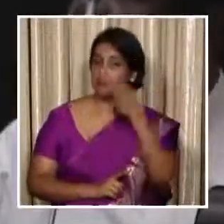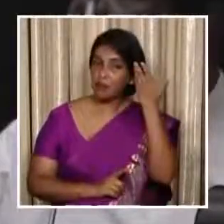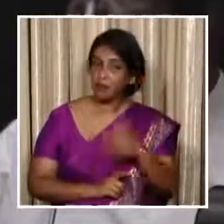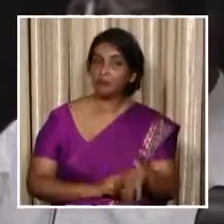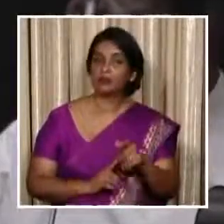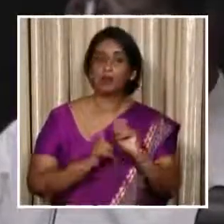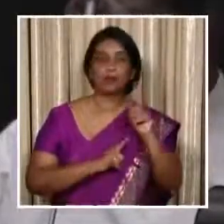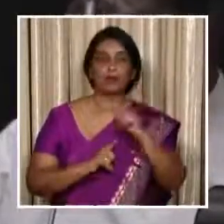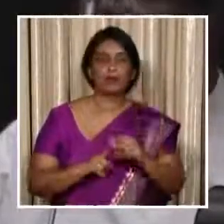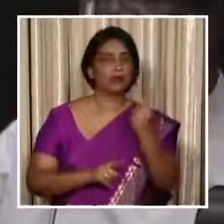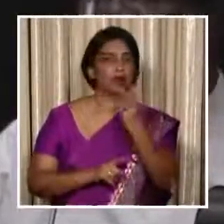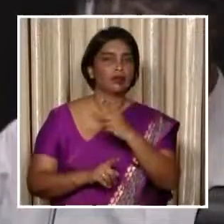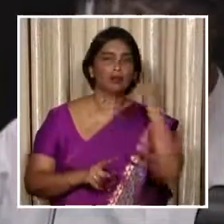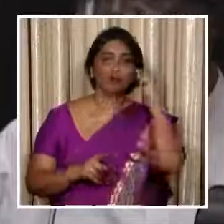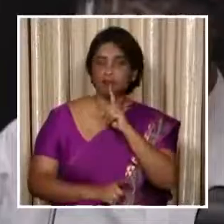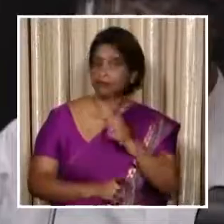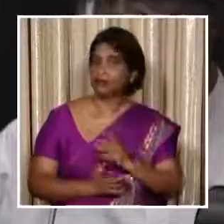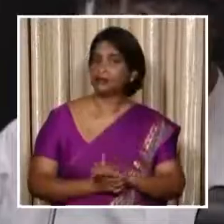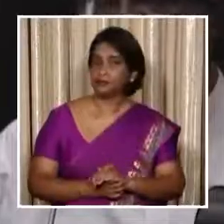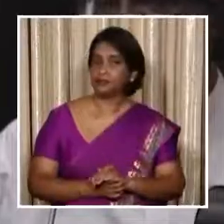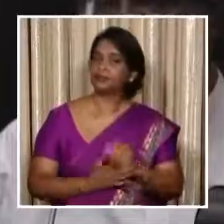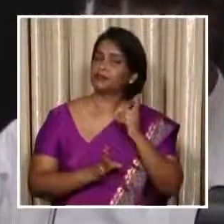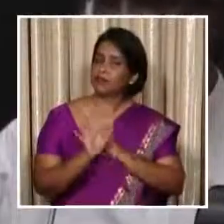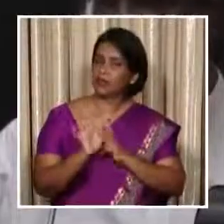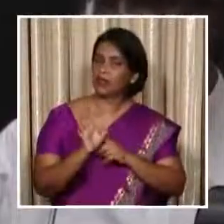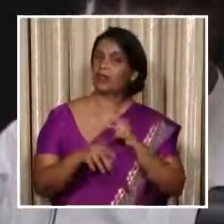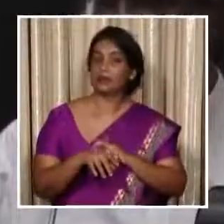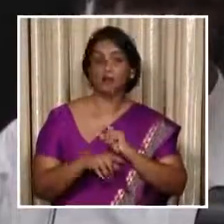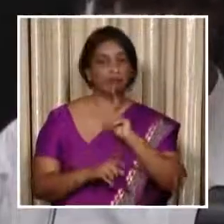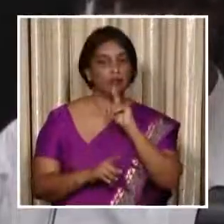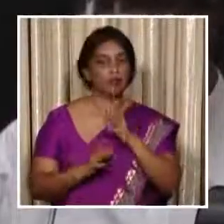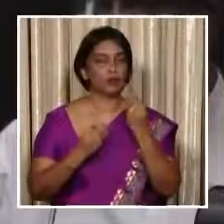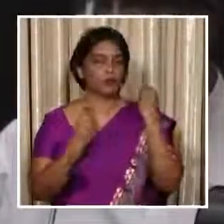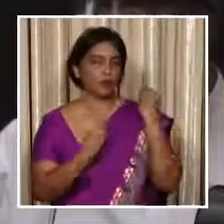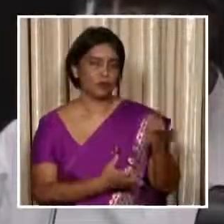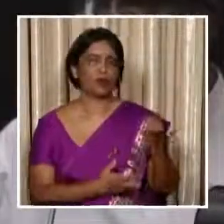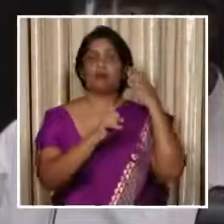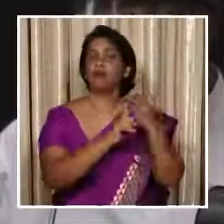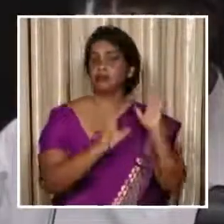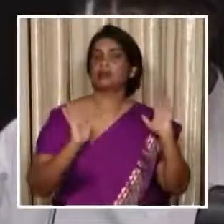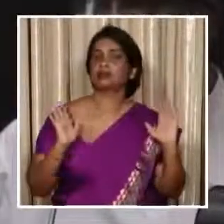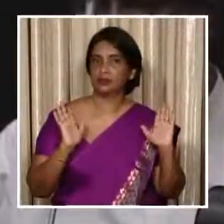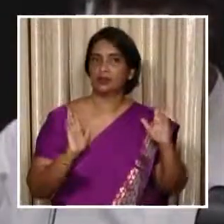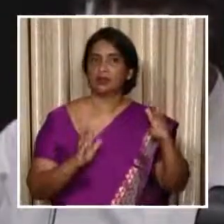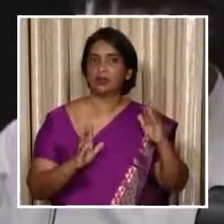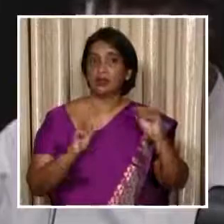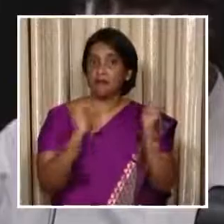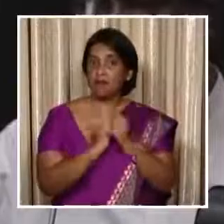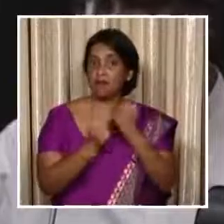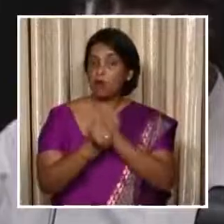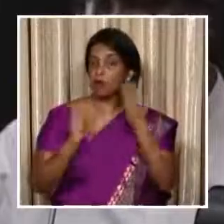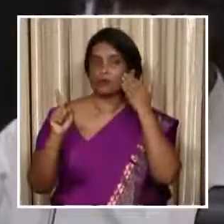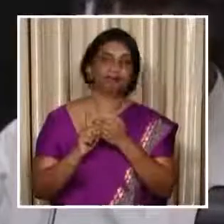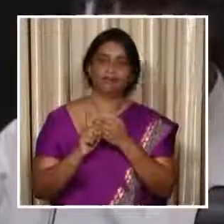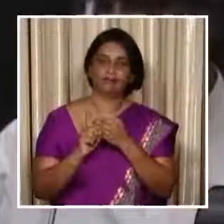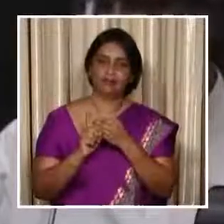මේ පාර්ලිමේන්තුවේ කී දෙනෙක් කතා කරාද ඒ අය වෙනුවෙන්. ඒ හැම වෙලාවෙම කතා කරේ අපරාධකරුවන් වෙනුවෙන් මිසක් ඒ වෙනුවෙන් කටයුතු කර පොලිස්